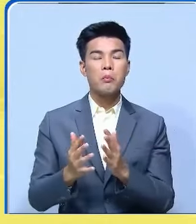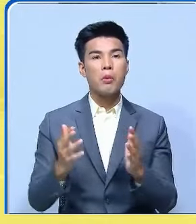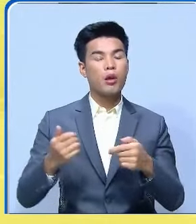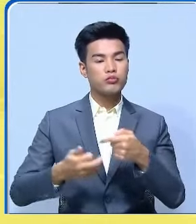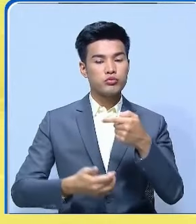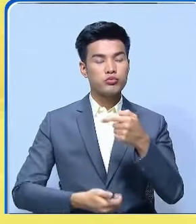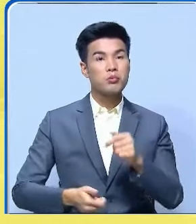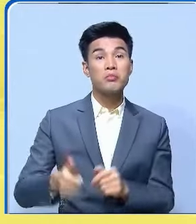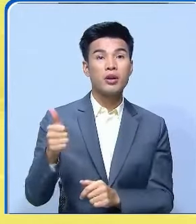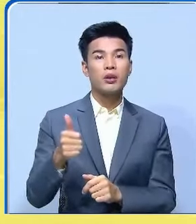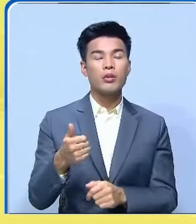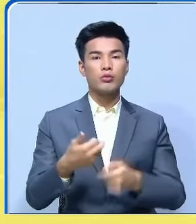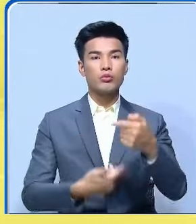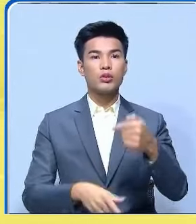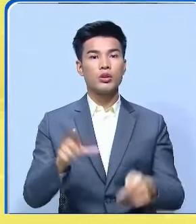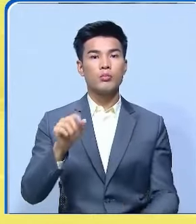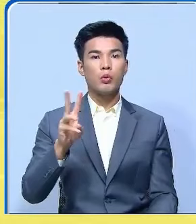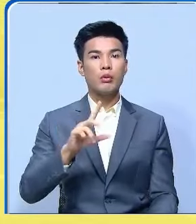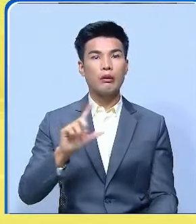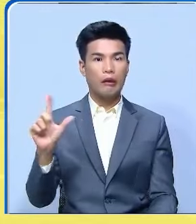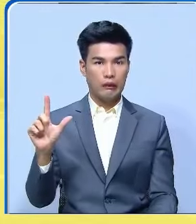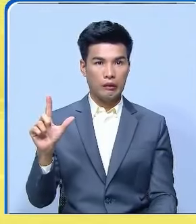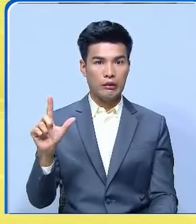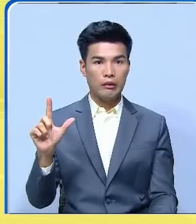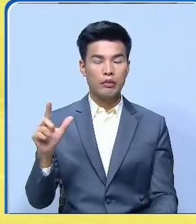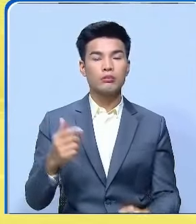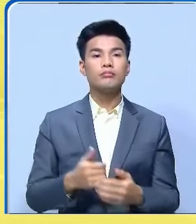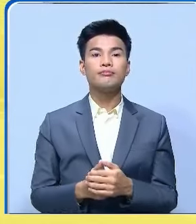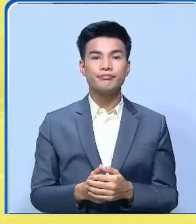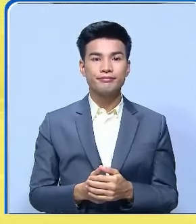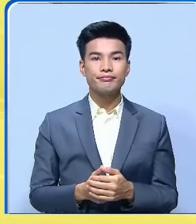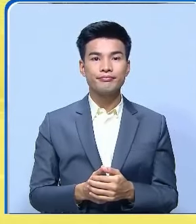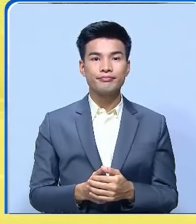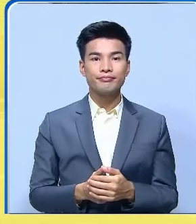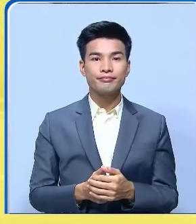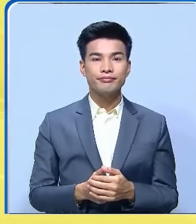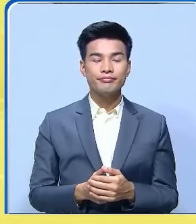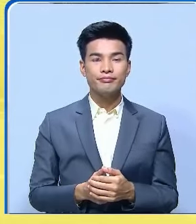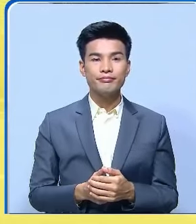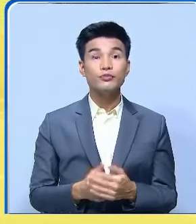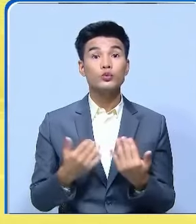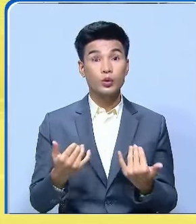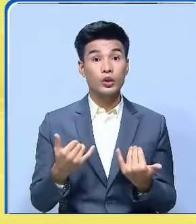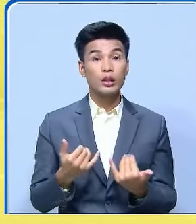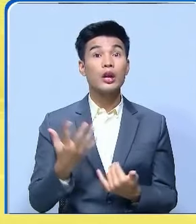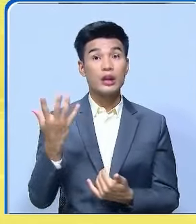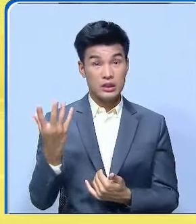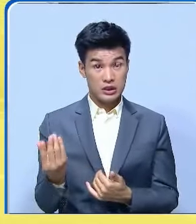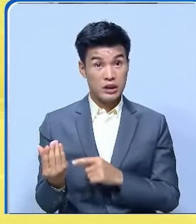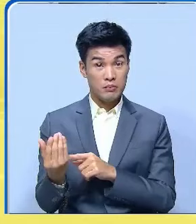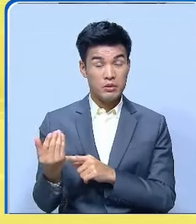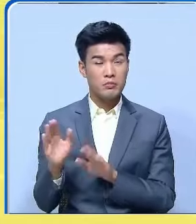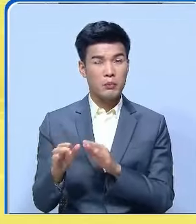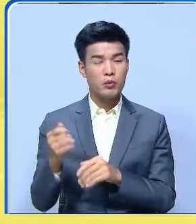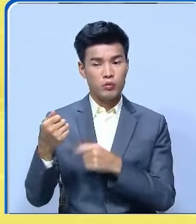ติศาสตร์อยู่ที่26ล้านฉบับเลยนะคะ ค่ะเนี่ยนะคะคุณผู้ชมตอนนี้เหลือค้างในระบบประมาณ3ล้